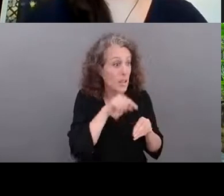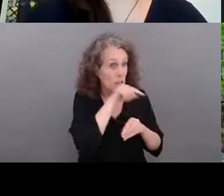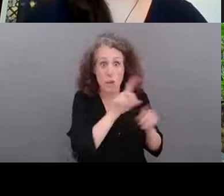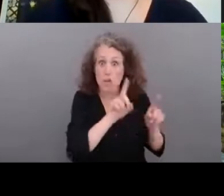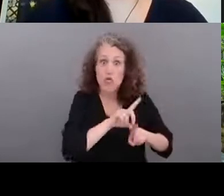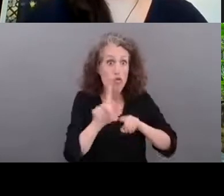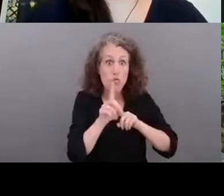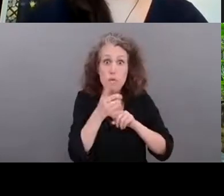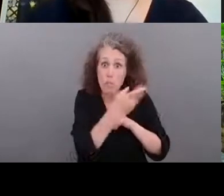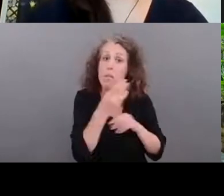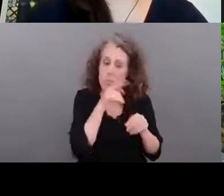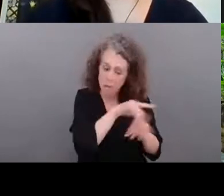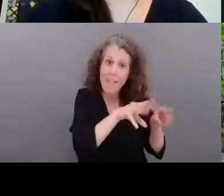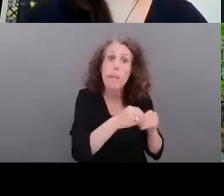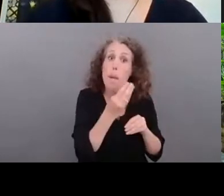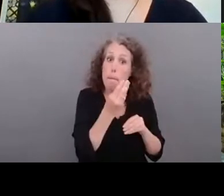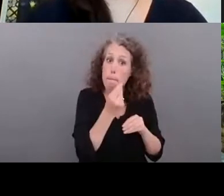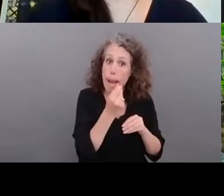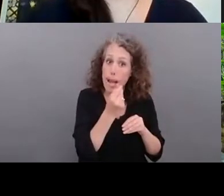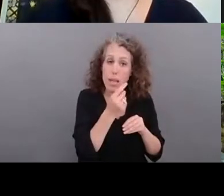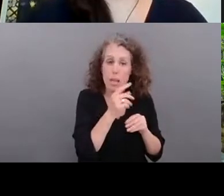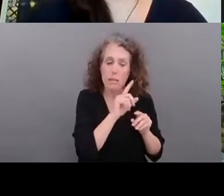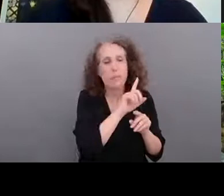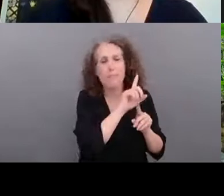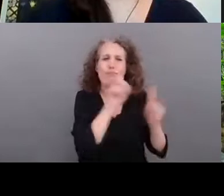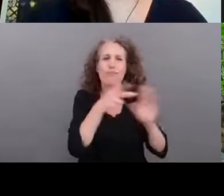les familles ne remplissent pas les conditions de